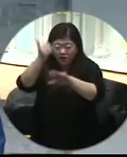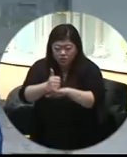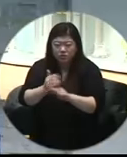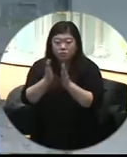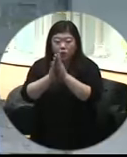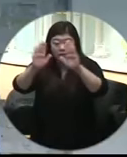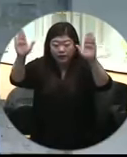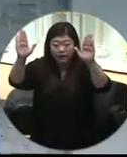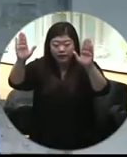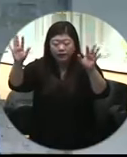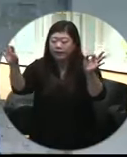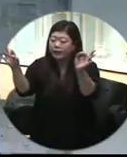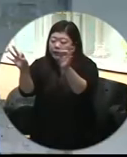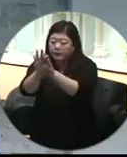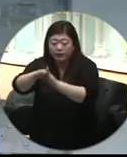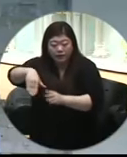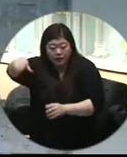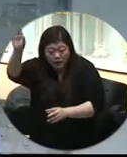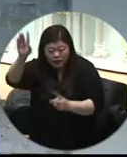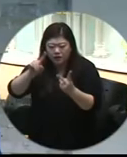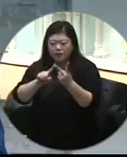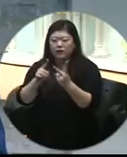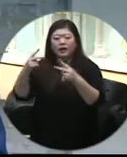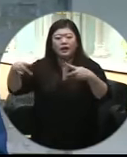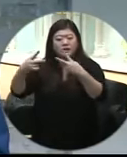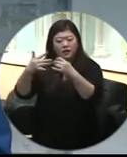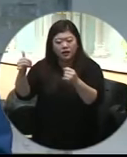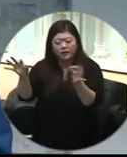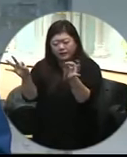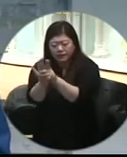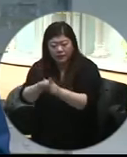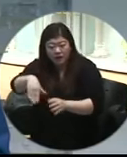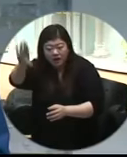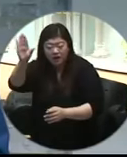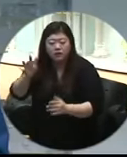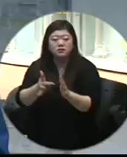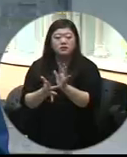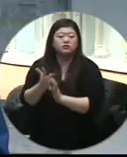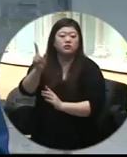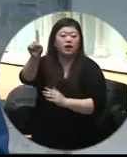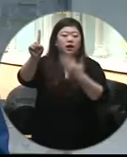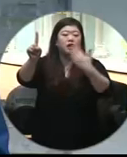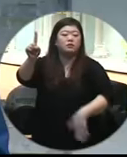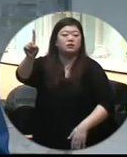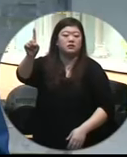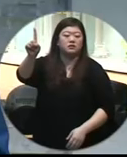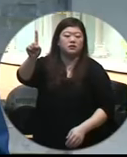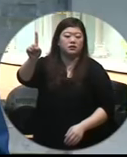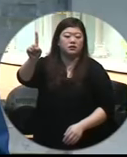모세 오직 예수만 보였다. 이게 뭔 말입니까? 이게 엄청난 메시지예요.